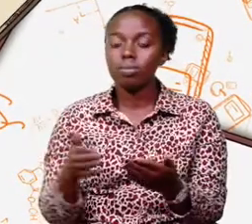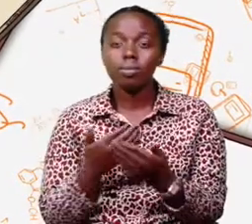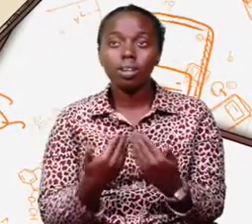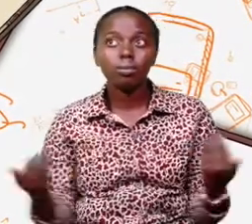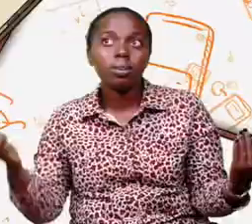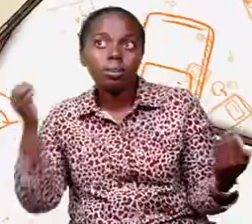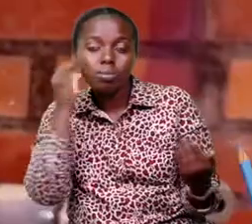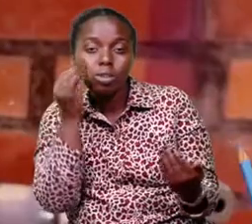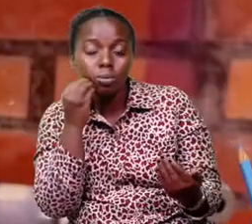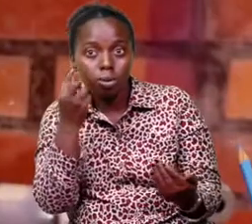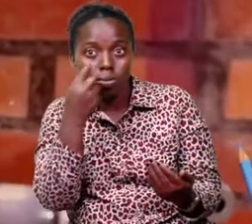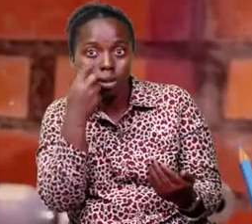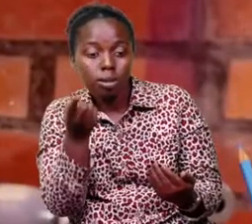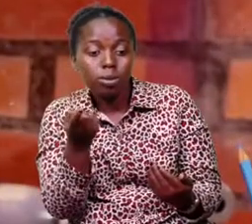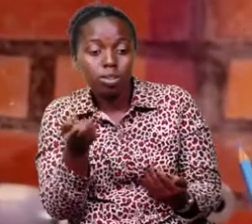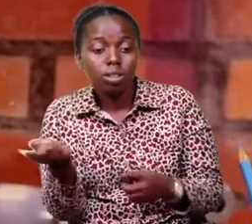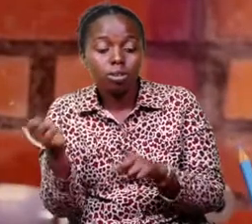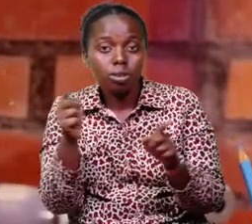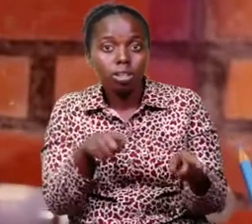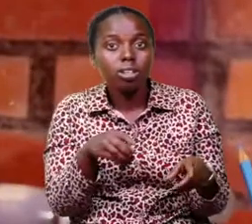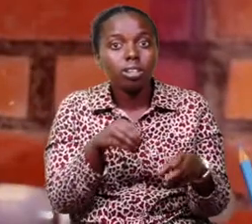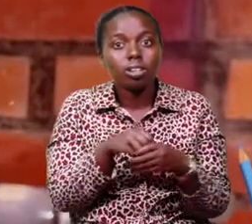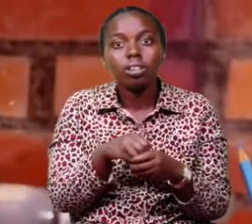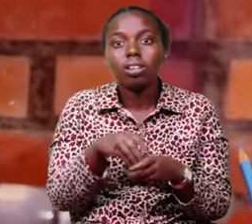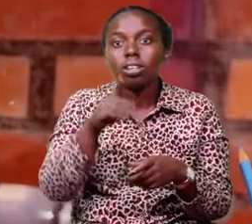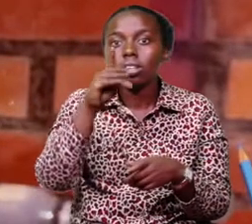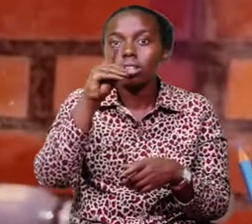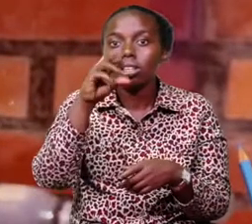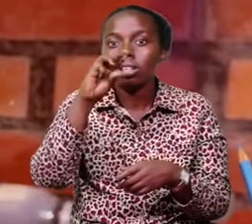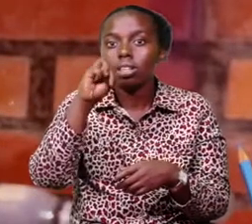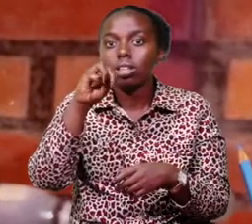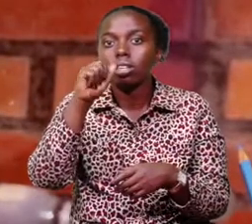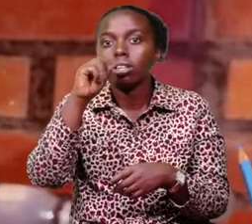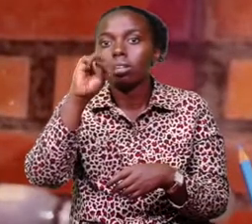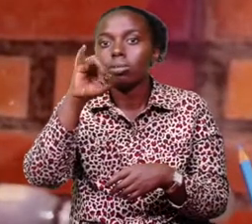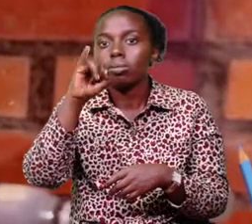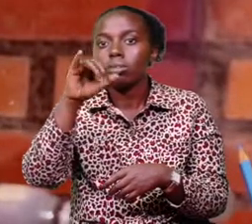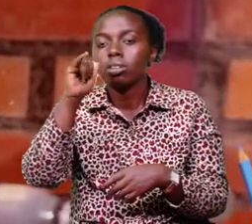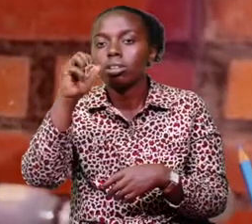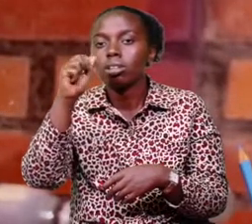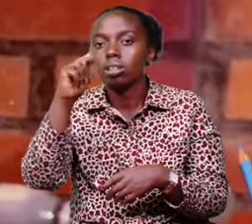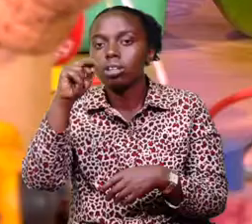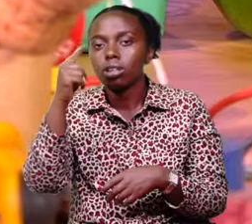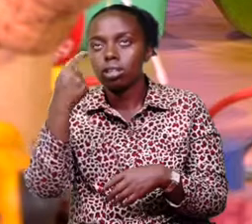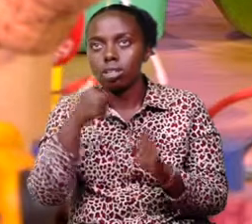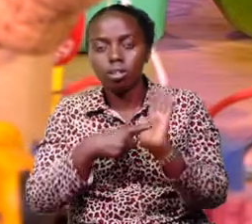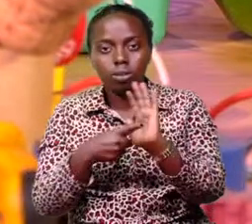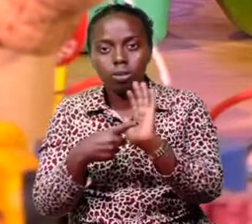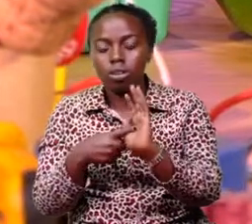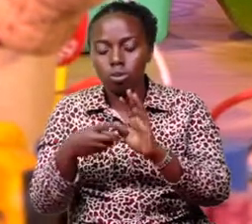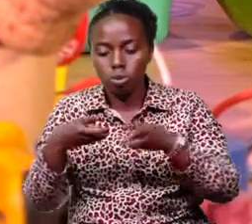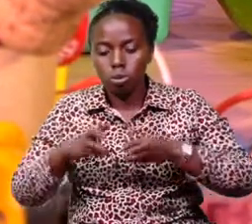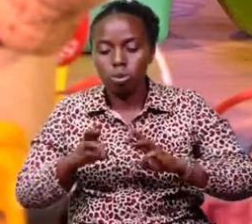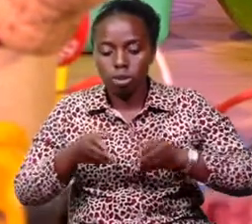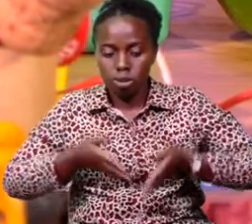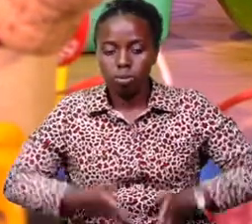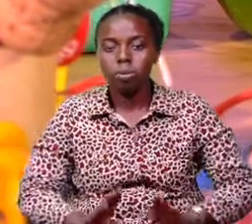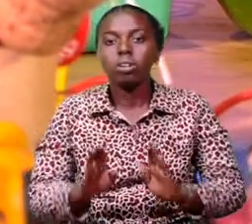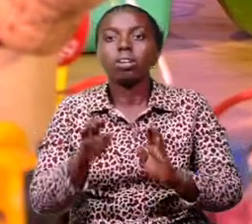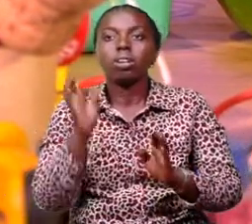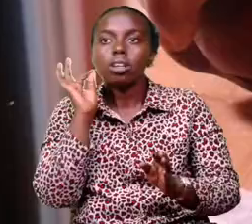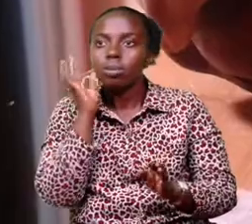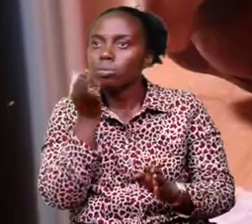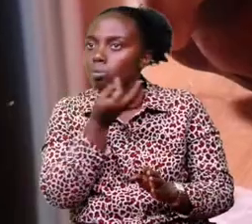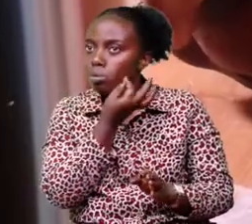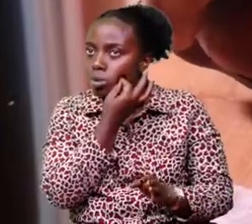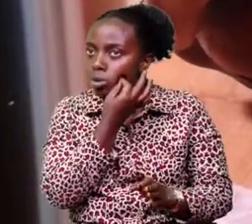abana muri mu rugo mwabonye yuko twabazaniye Damian rero agiye kutwereka ukuntu we ari bubyaze imbuto